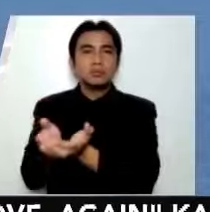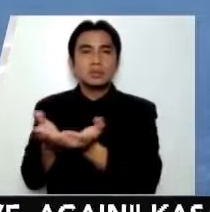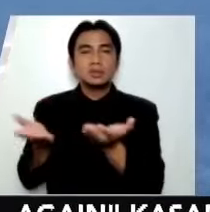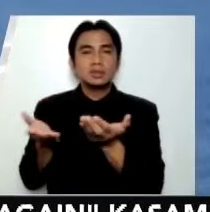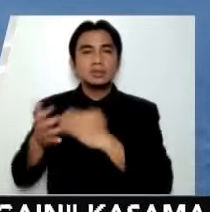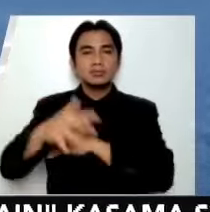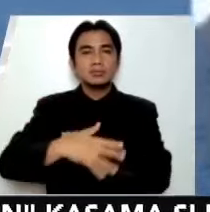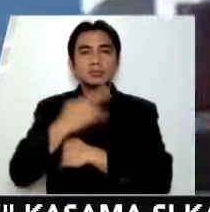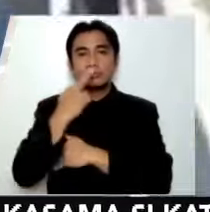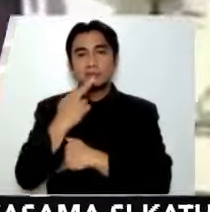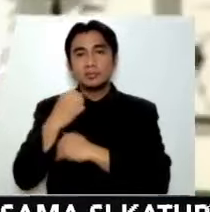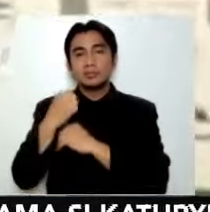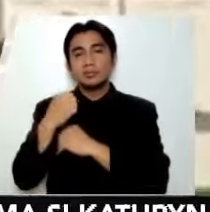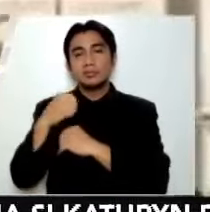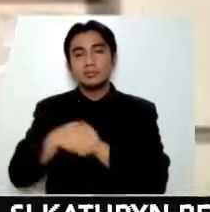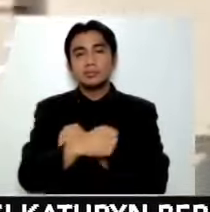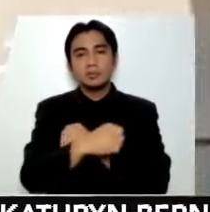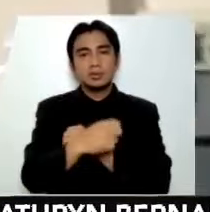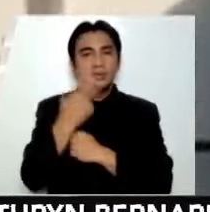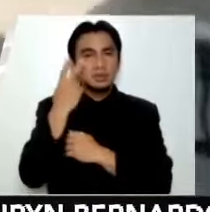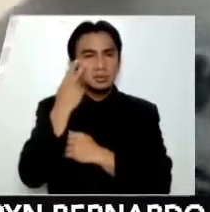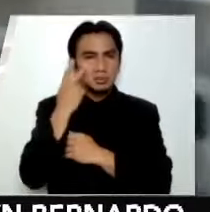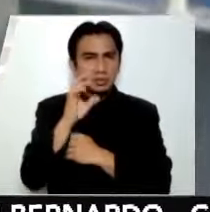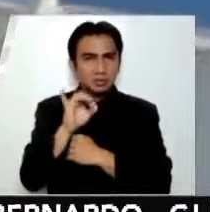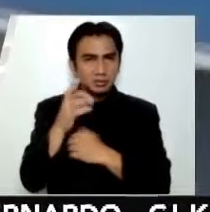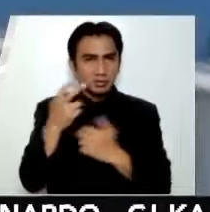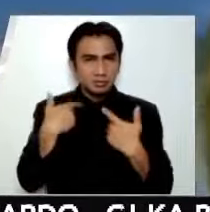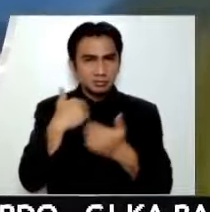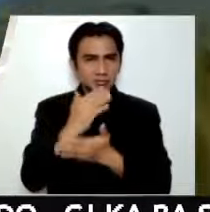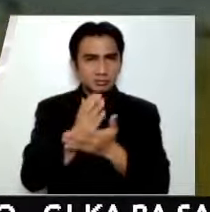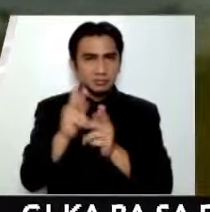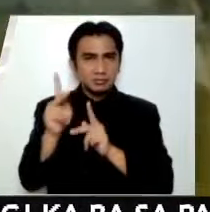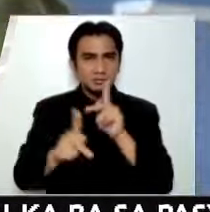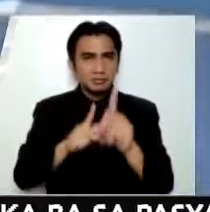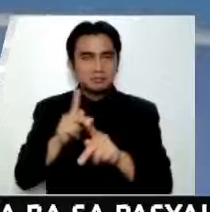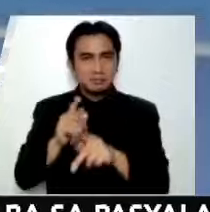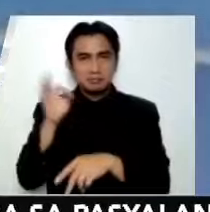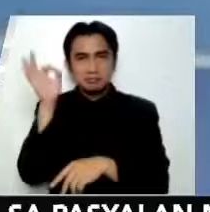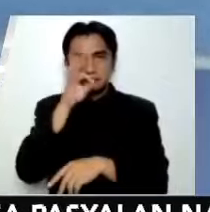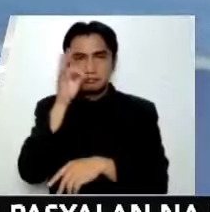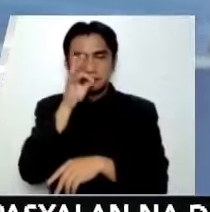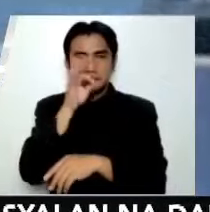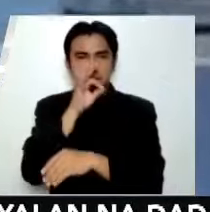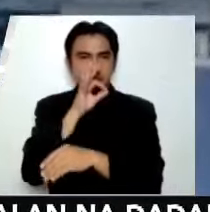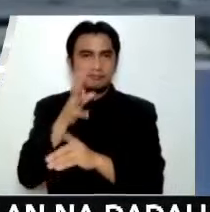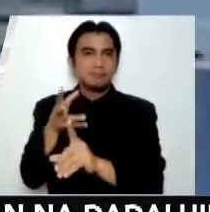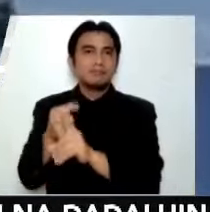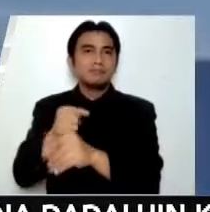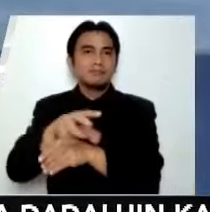Pilipinong nadamay. Oscar Oida, nagbabalita para sa GMA Integrated News.